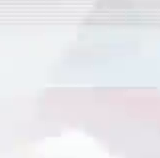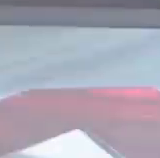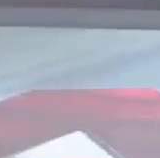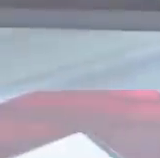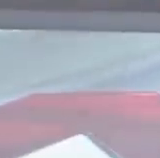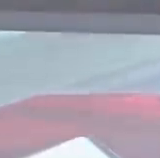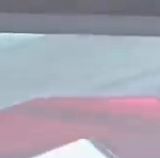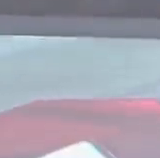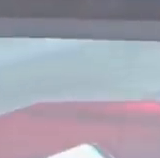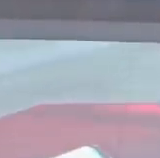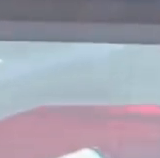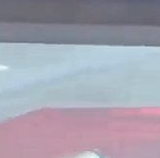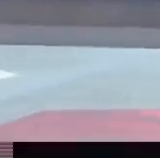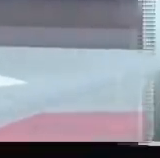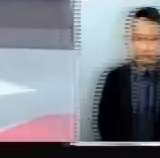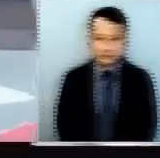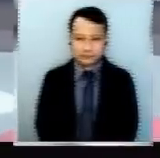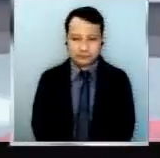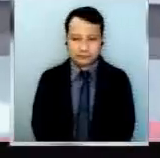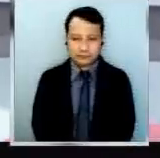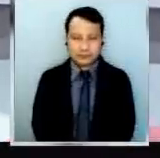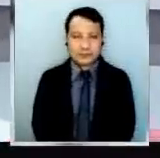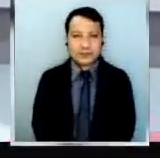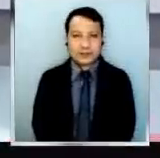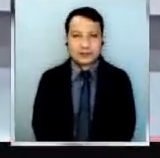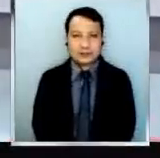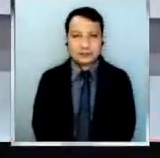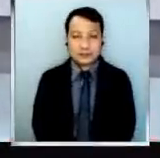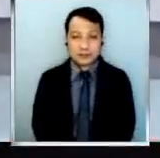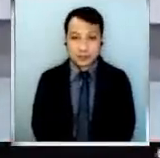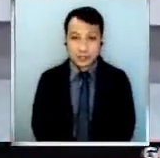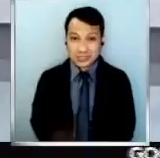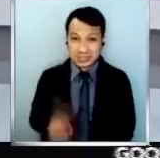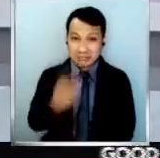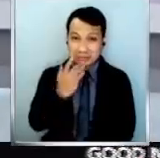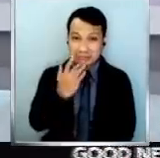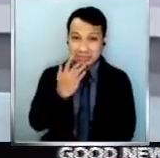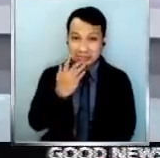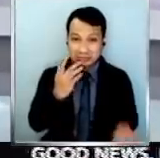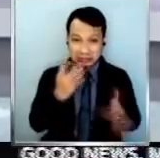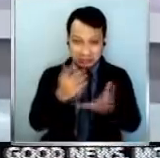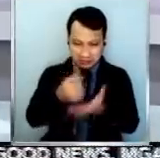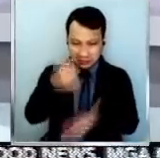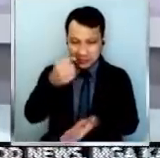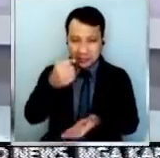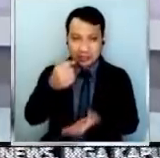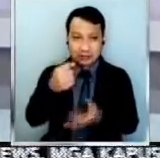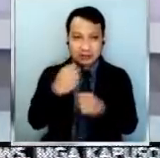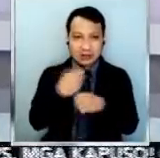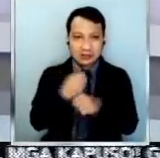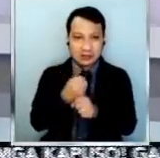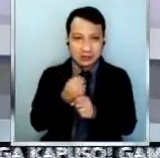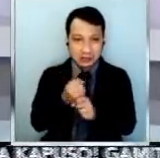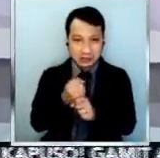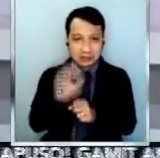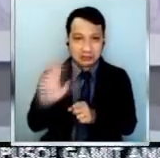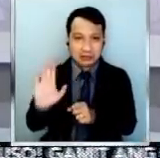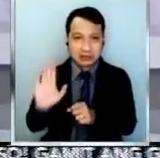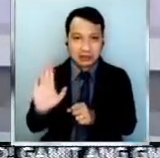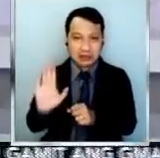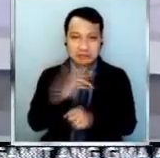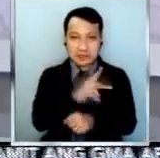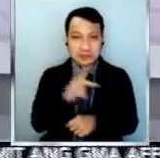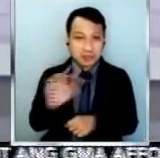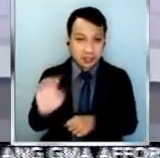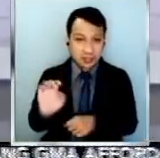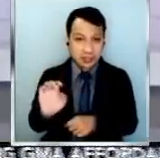oras. Mula sa mga patapong plastic bottle, nakagawa ng mga PPE o personal protective equipment ang isang